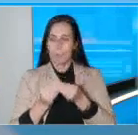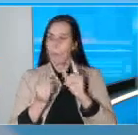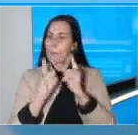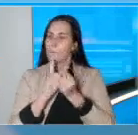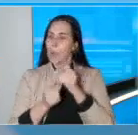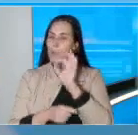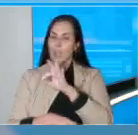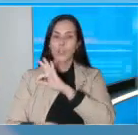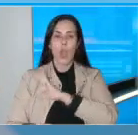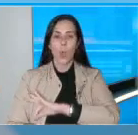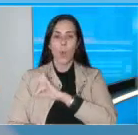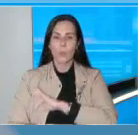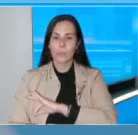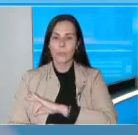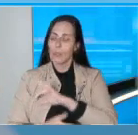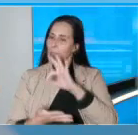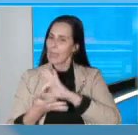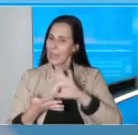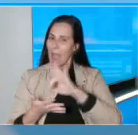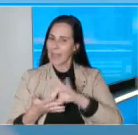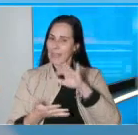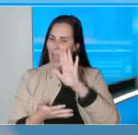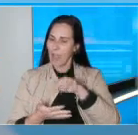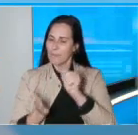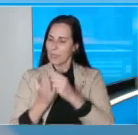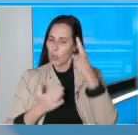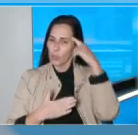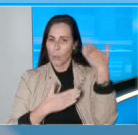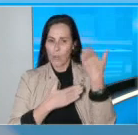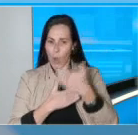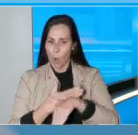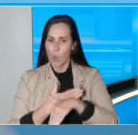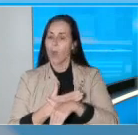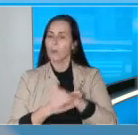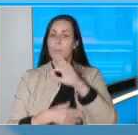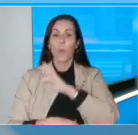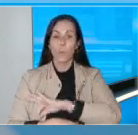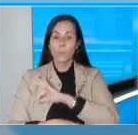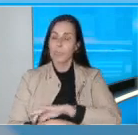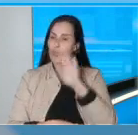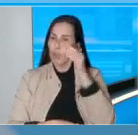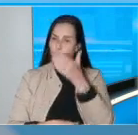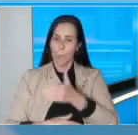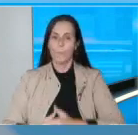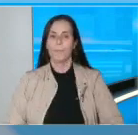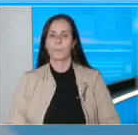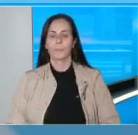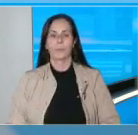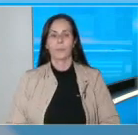פרשן לענייני רוסיה, ובעבר כתב כל ישראל וידיעות אחרונות במוסקבה. שלום לך. שלום,